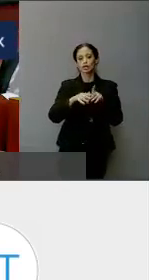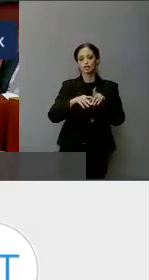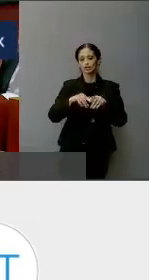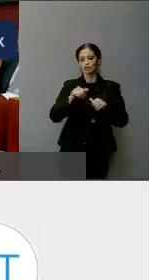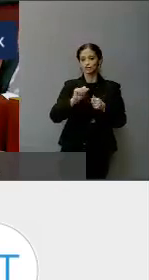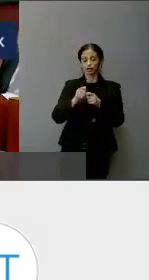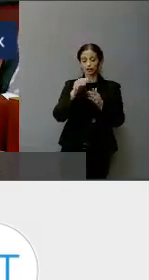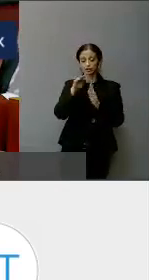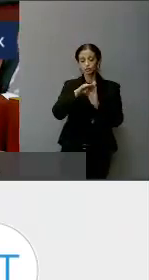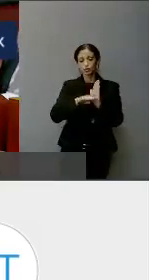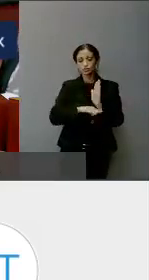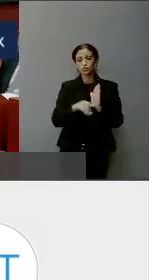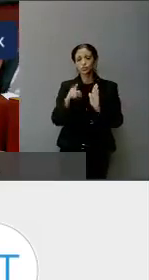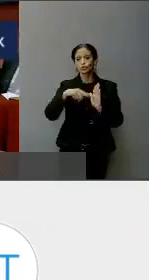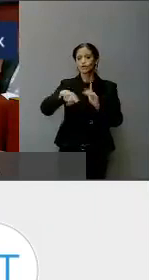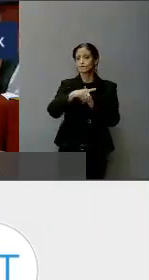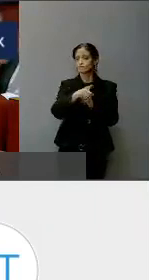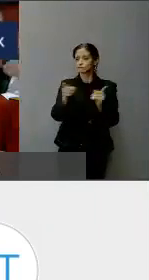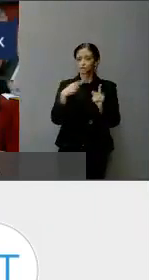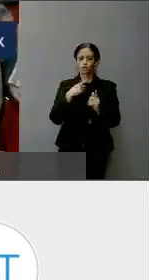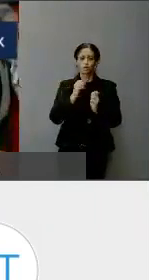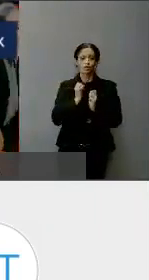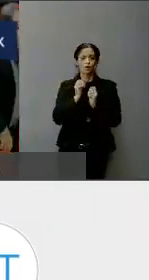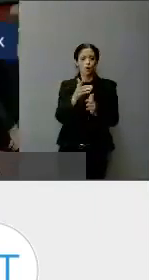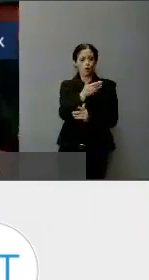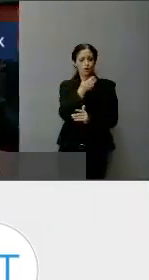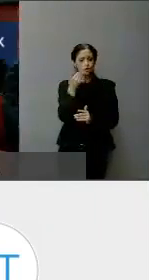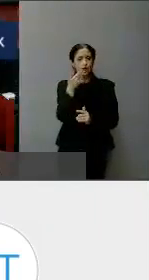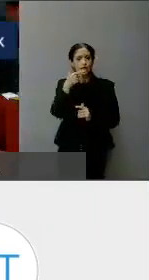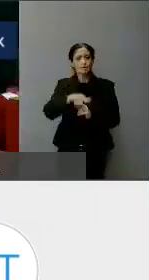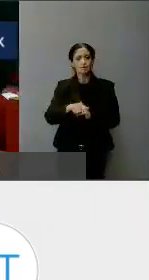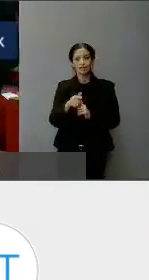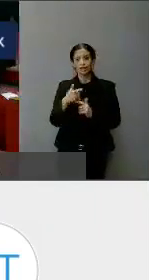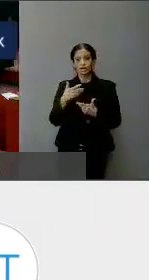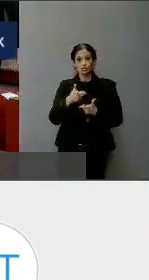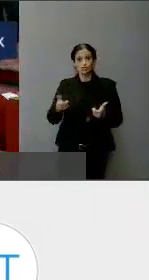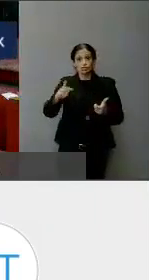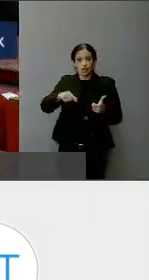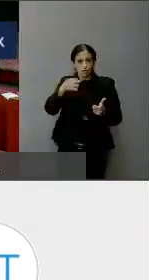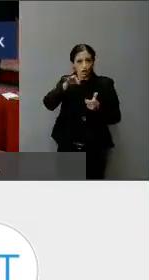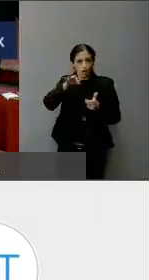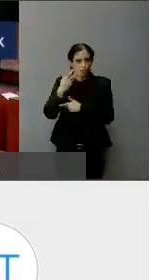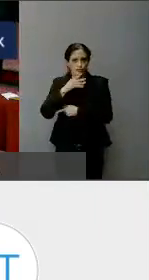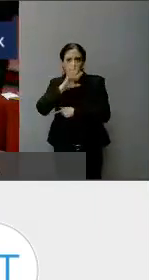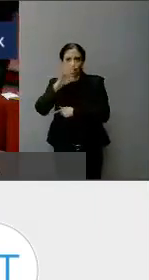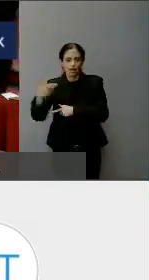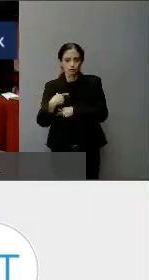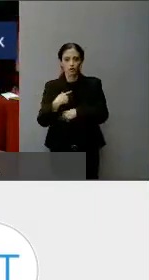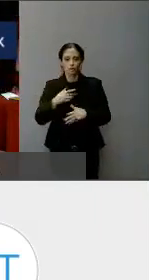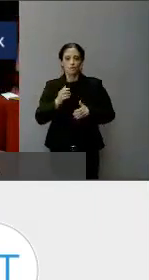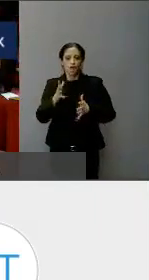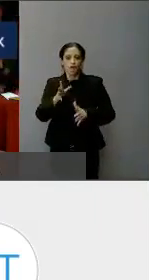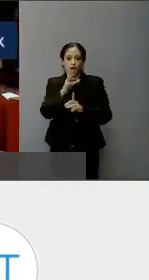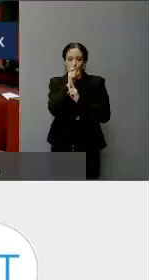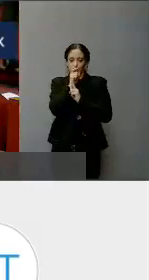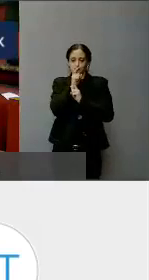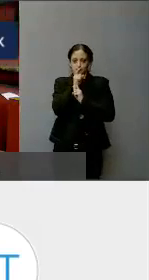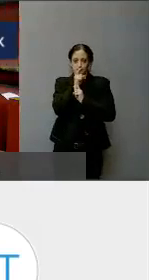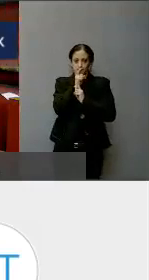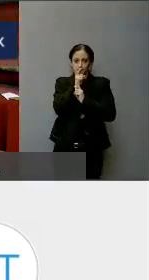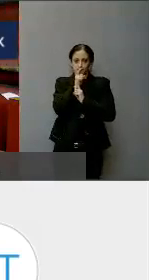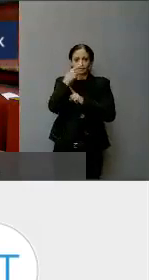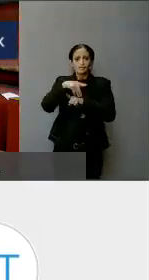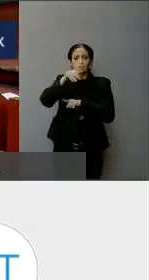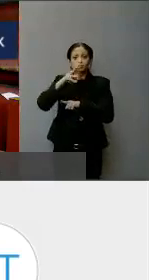non avete avuto il coraggio di dire che per questa città volevate tutt'altro avete fatto finita che quel punto è per voi era il